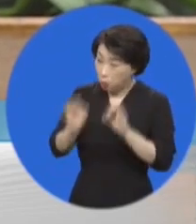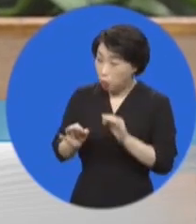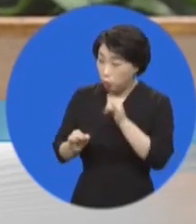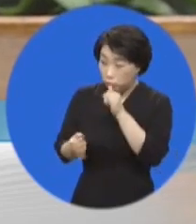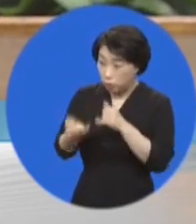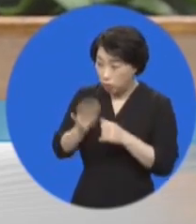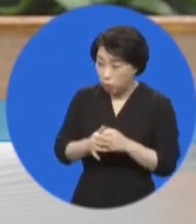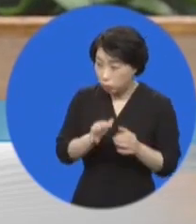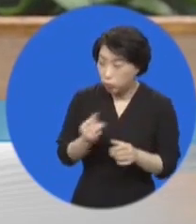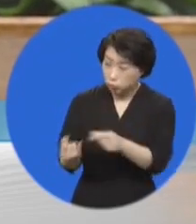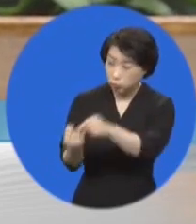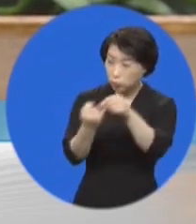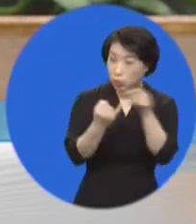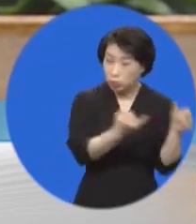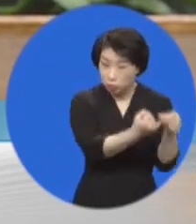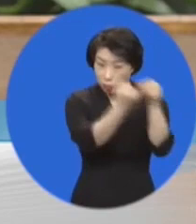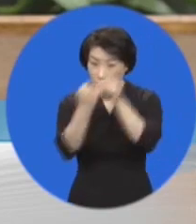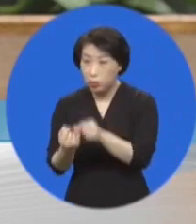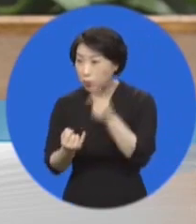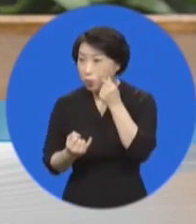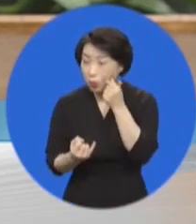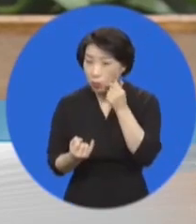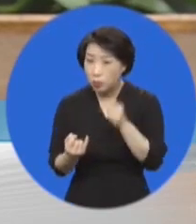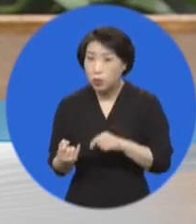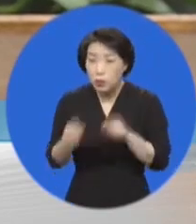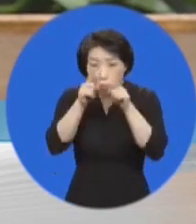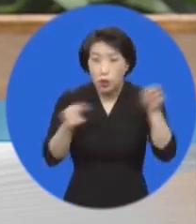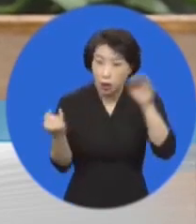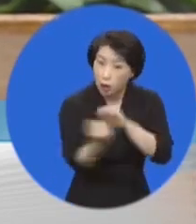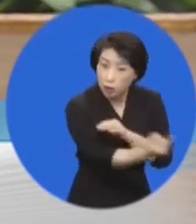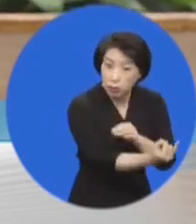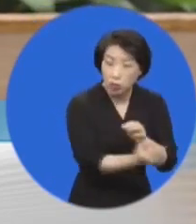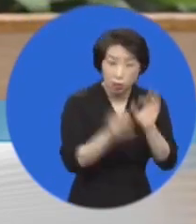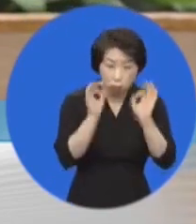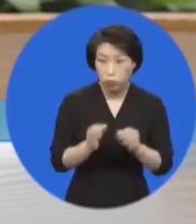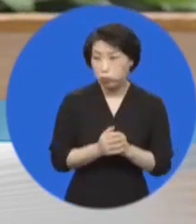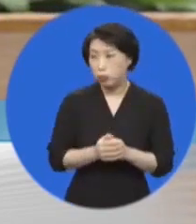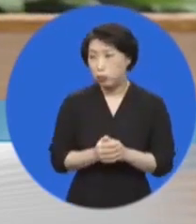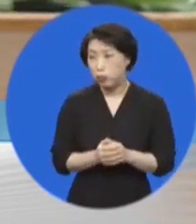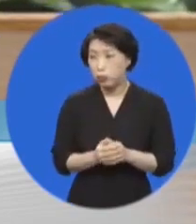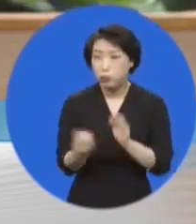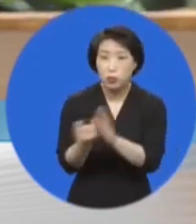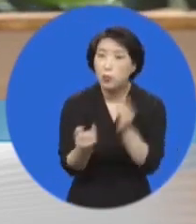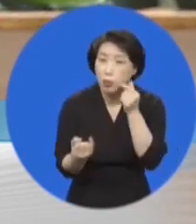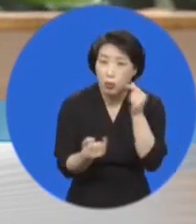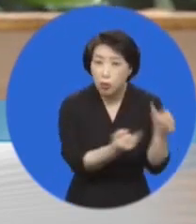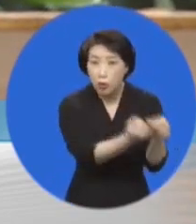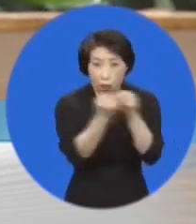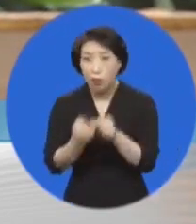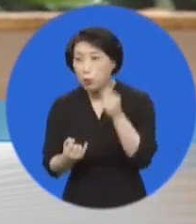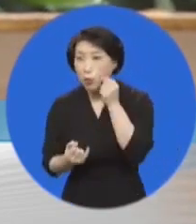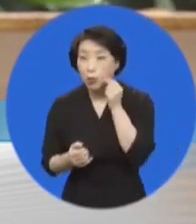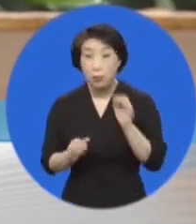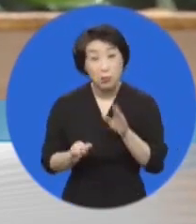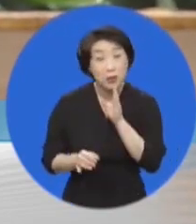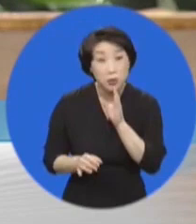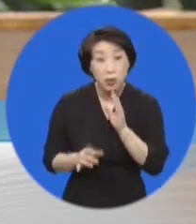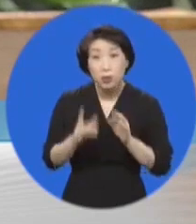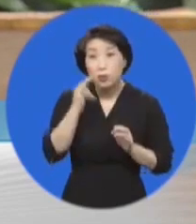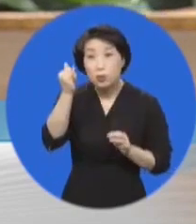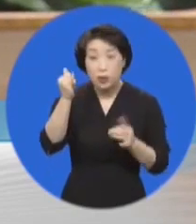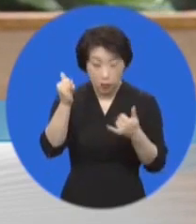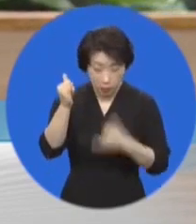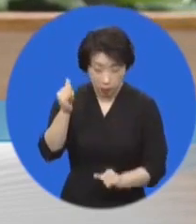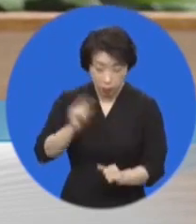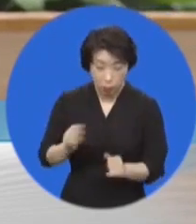있지 살려줄 수 없잖아. 응? 부모가 자식 지옥 가는 거 쳐다보면 있지